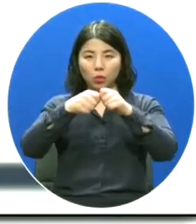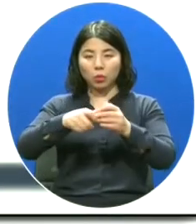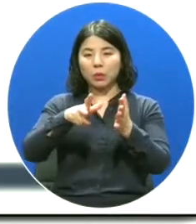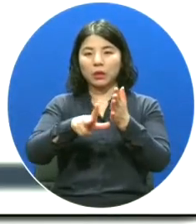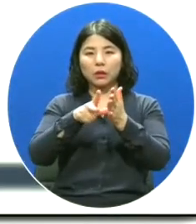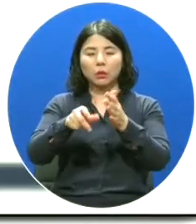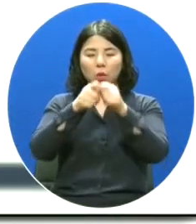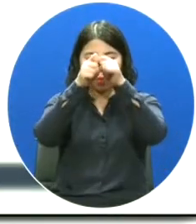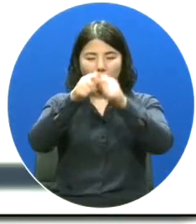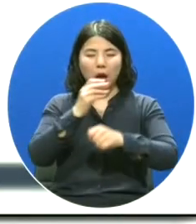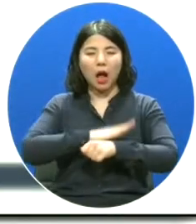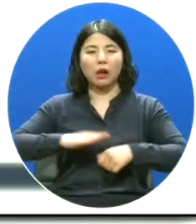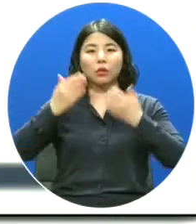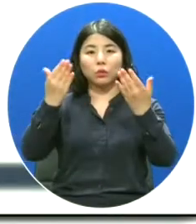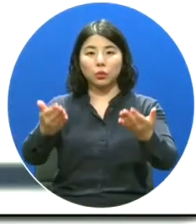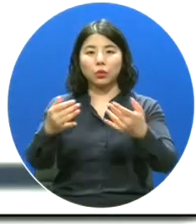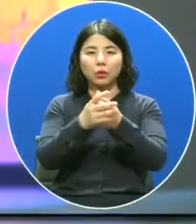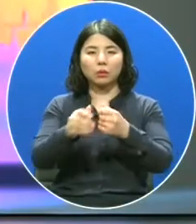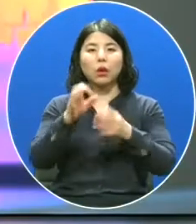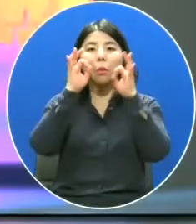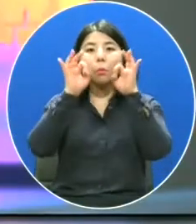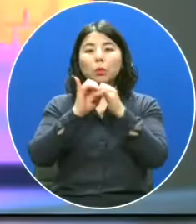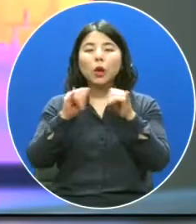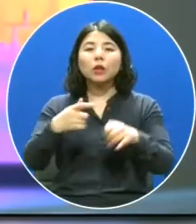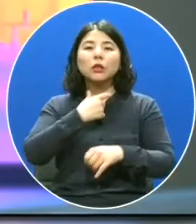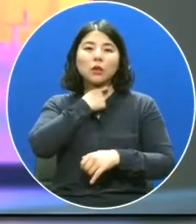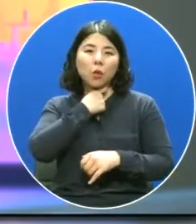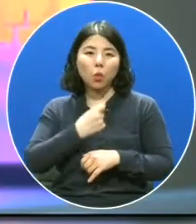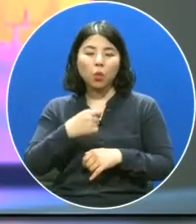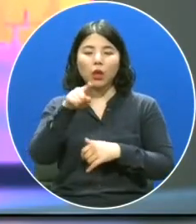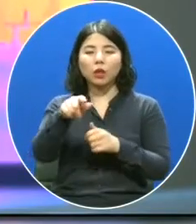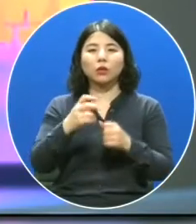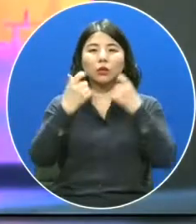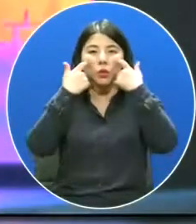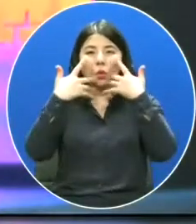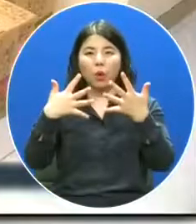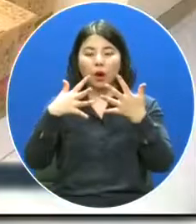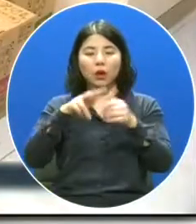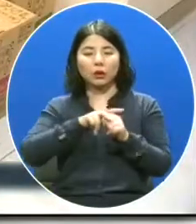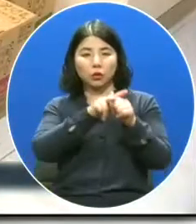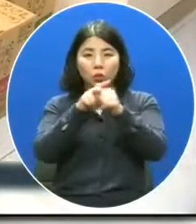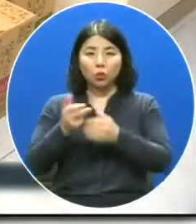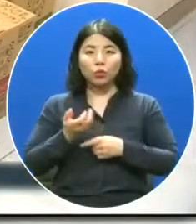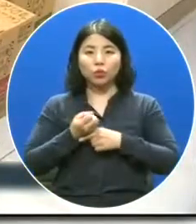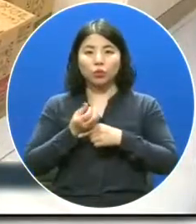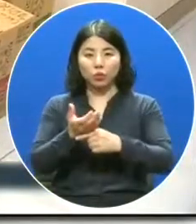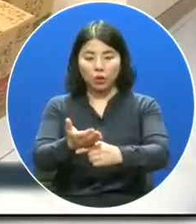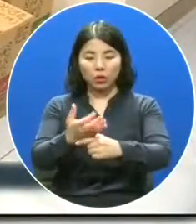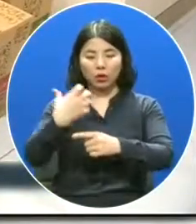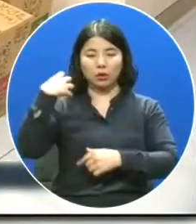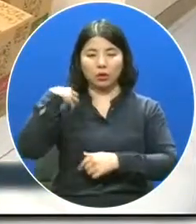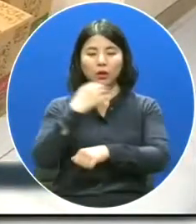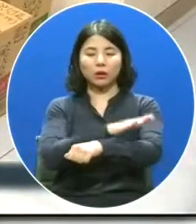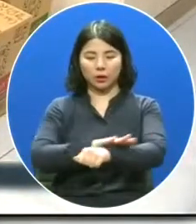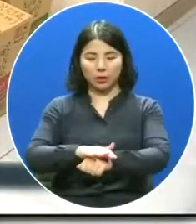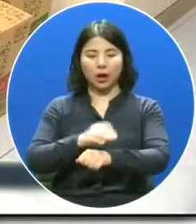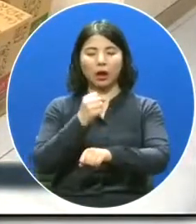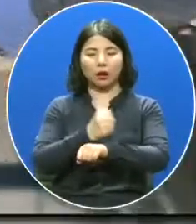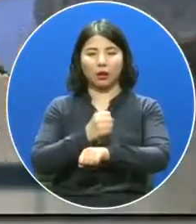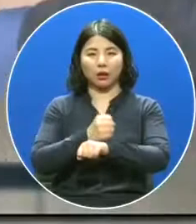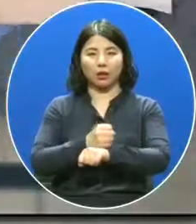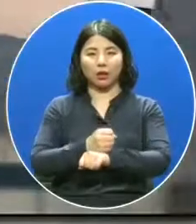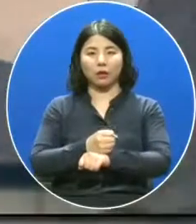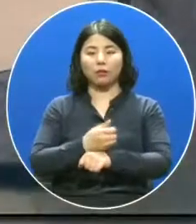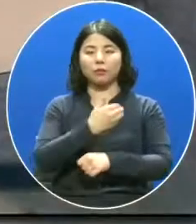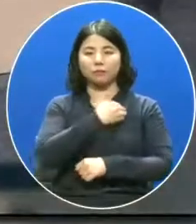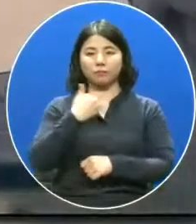지침을 자세하게 안내해 줌으로써 시청자가 요구하는 정확한 정보를 전달하는 미디어의 역할을 잘 수행해가고